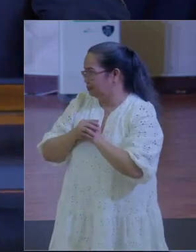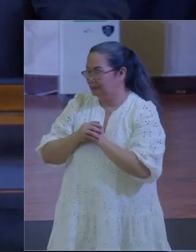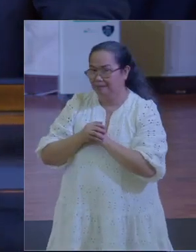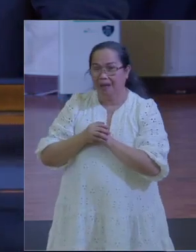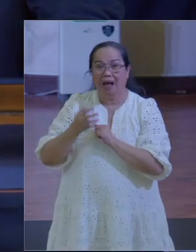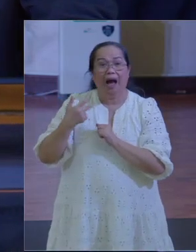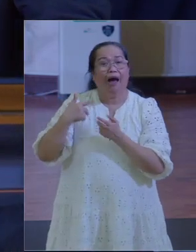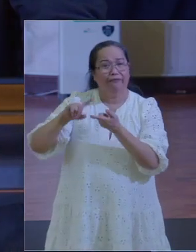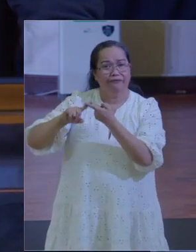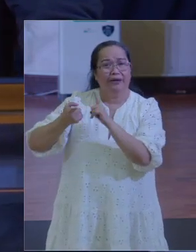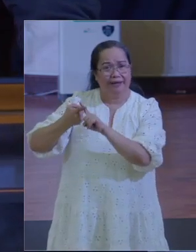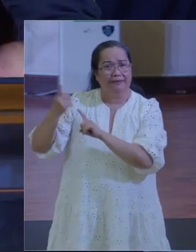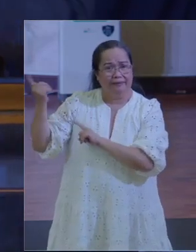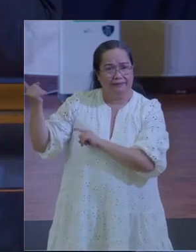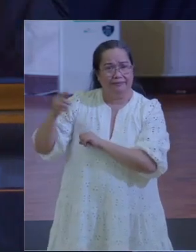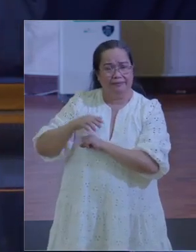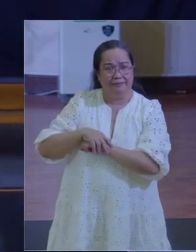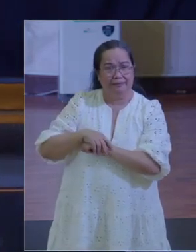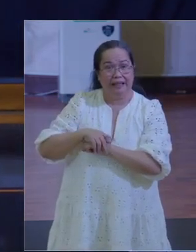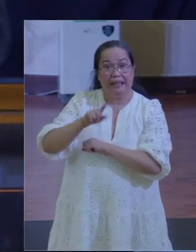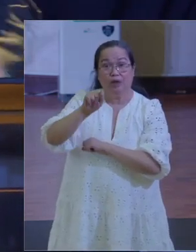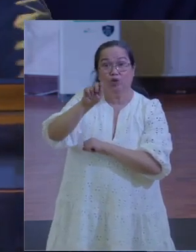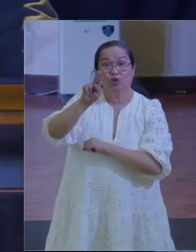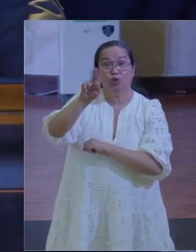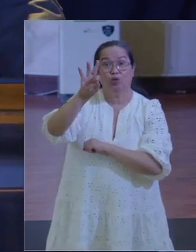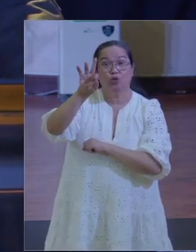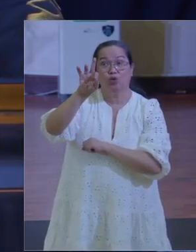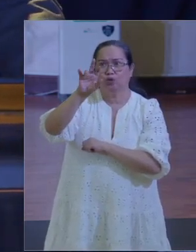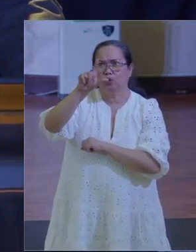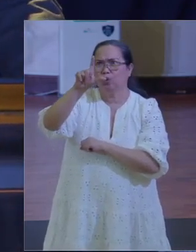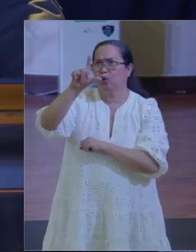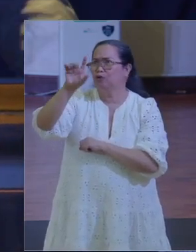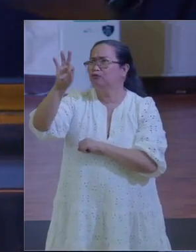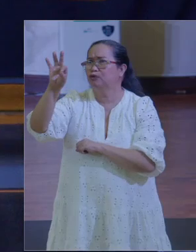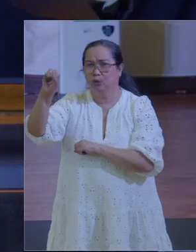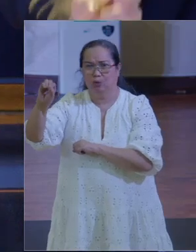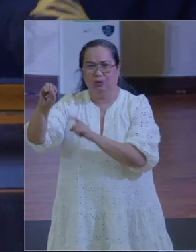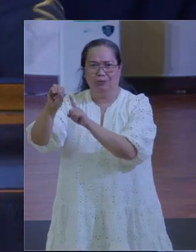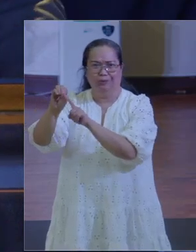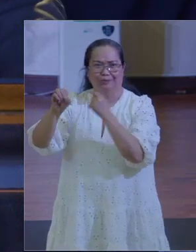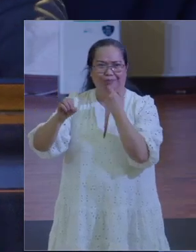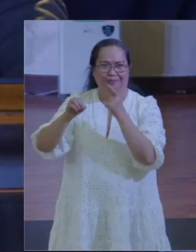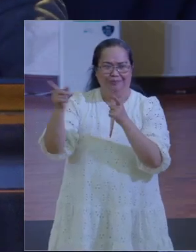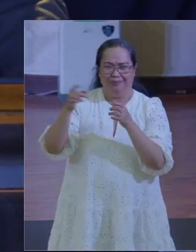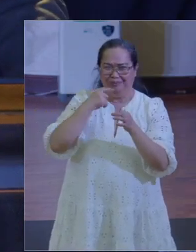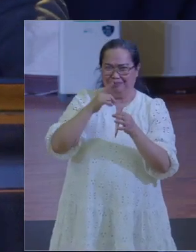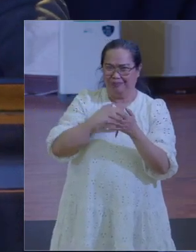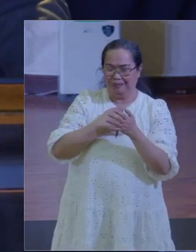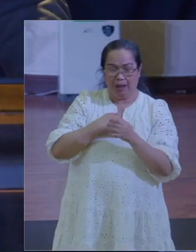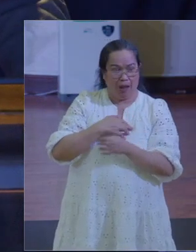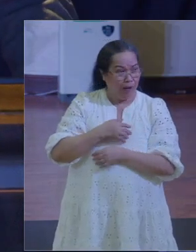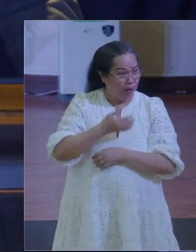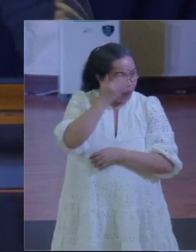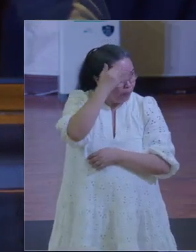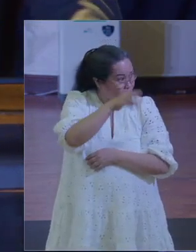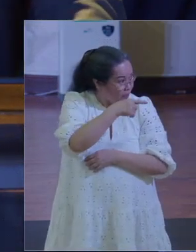kaibigan namin. No? Kasi ninong sila doon sa anak eh. Hindi namin alam, Christian pala yan.